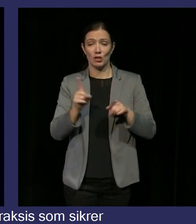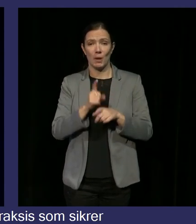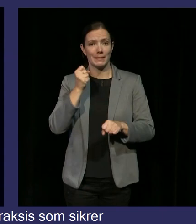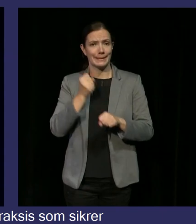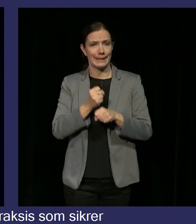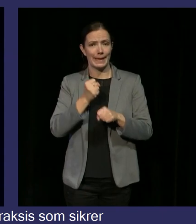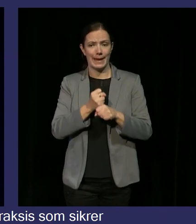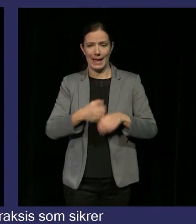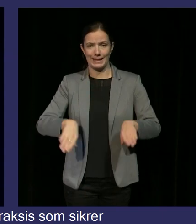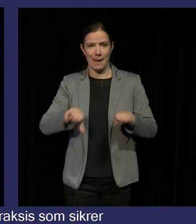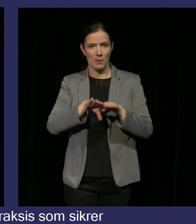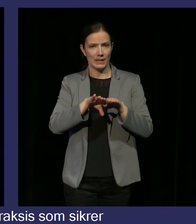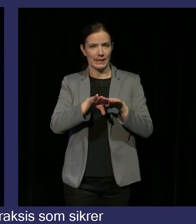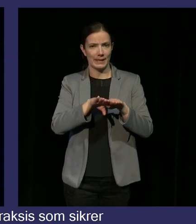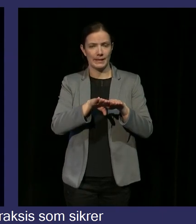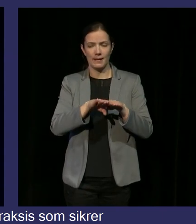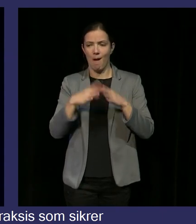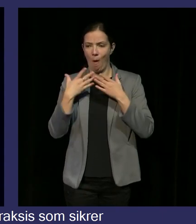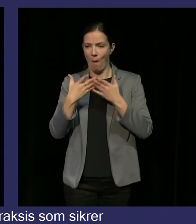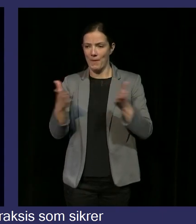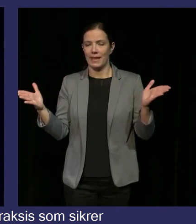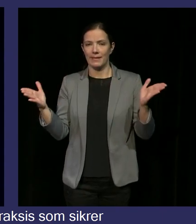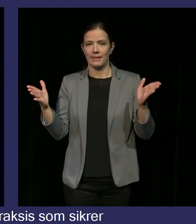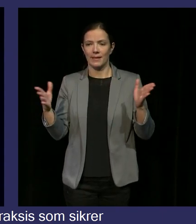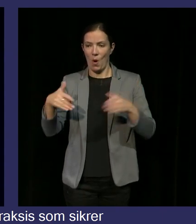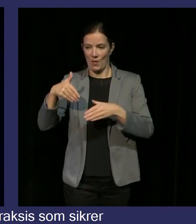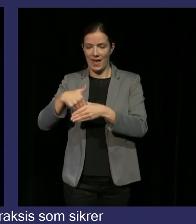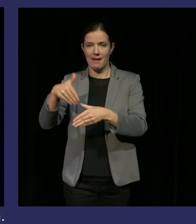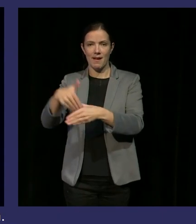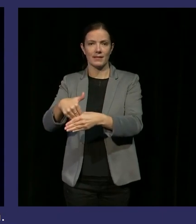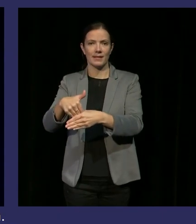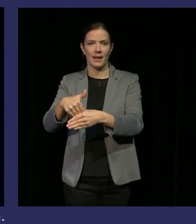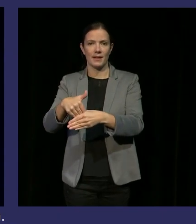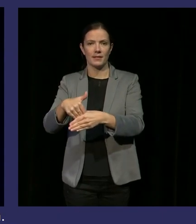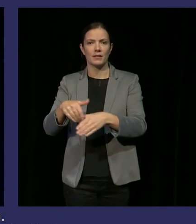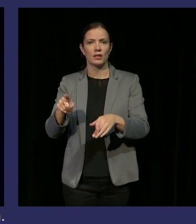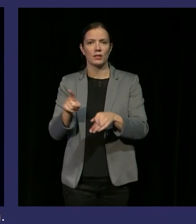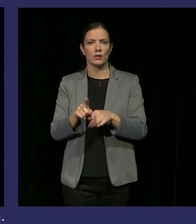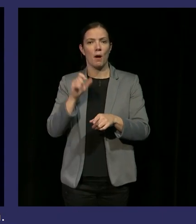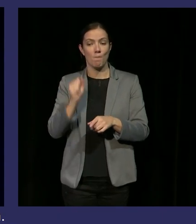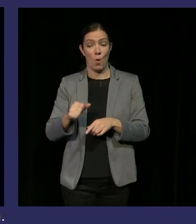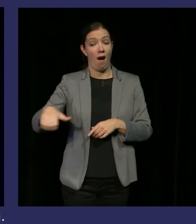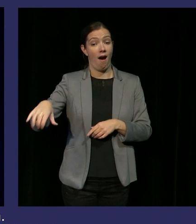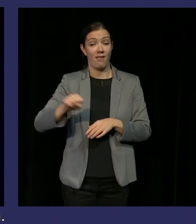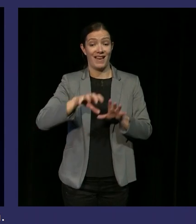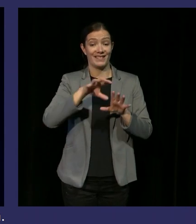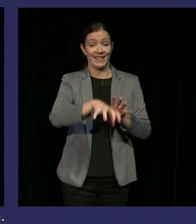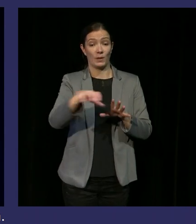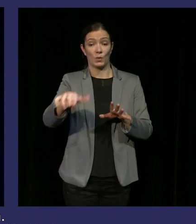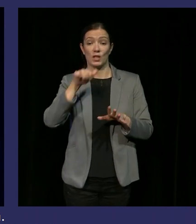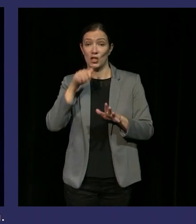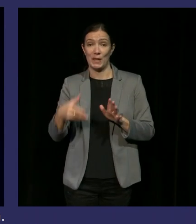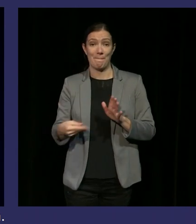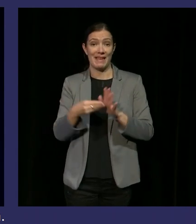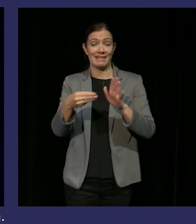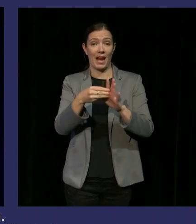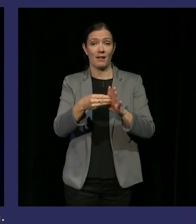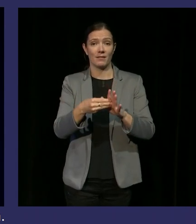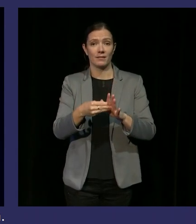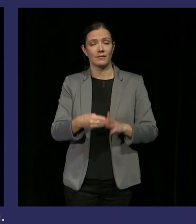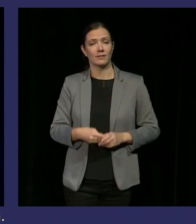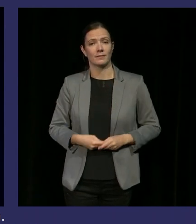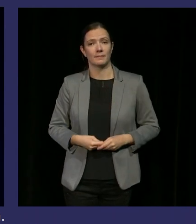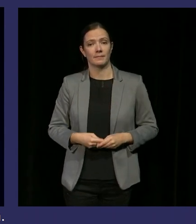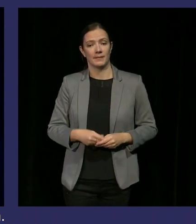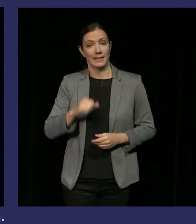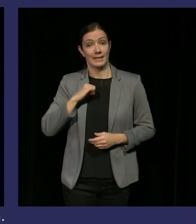sikrer demokrati, åpenhet og deltakelse, så må alle sektorer bidra. Vi kommer ikke